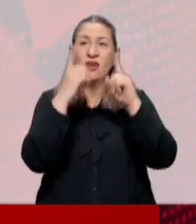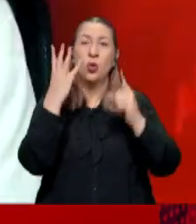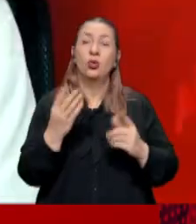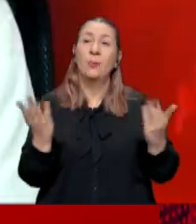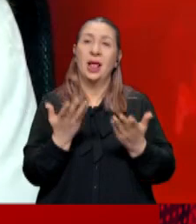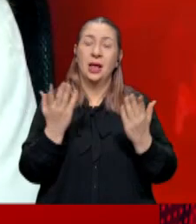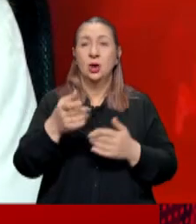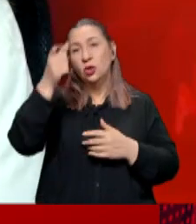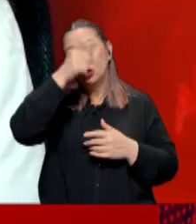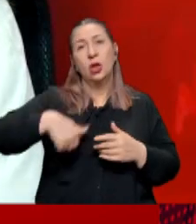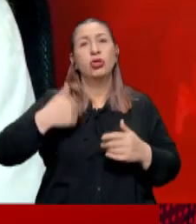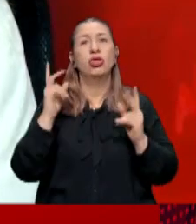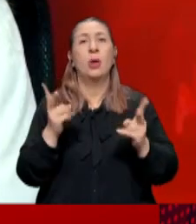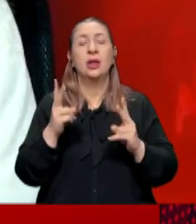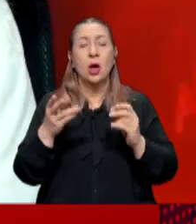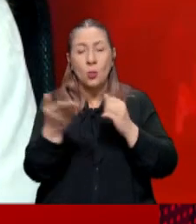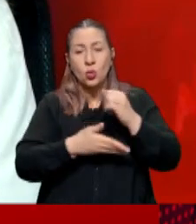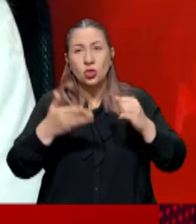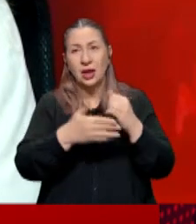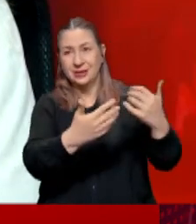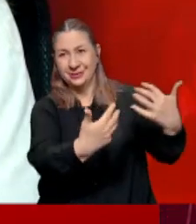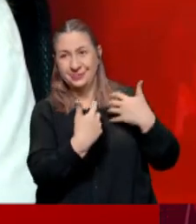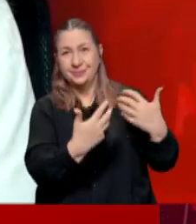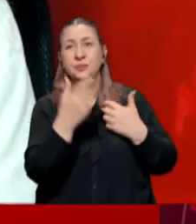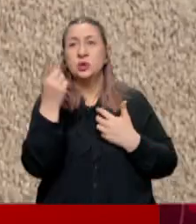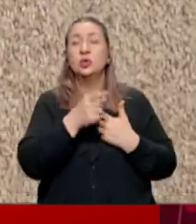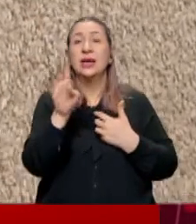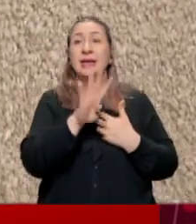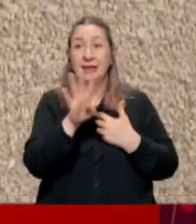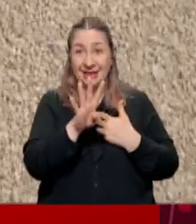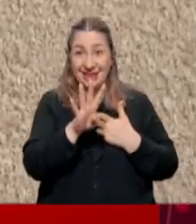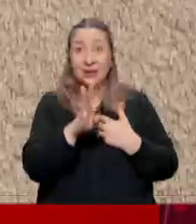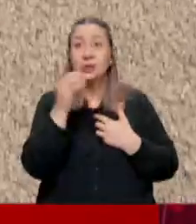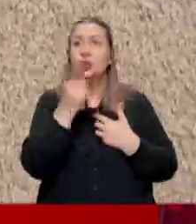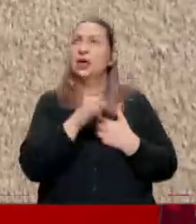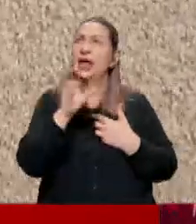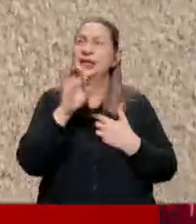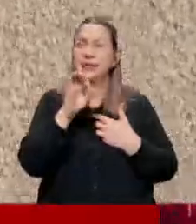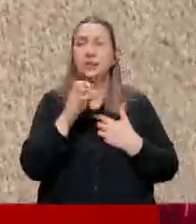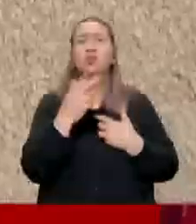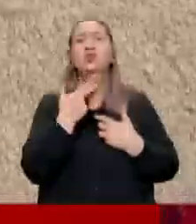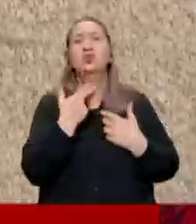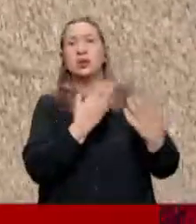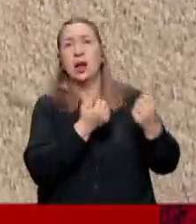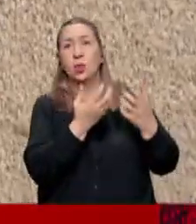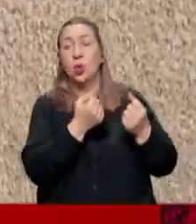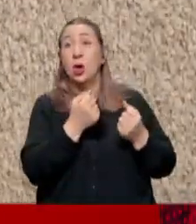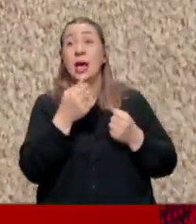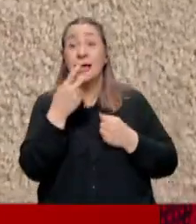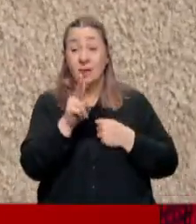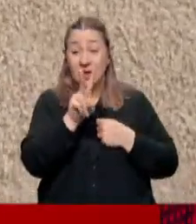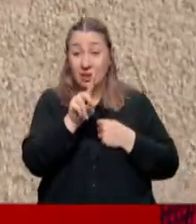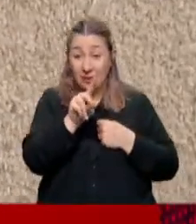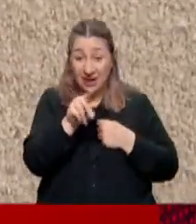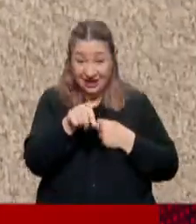bile. Türkiye normalde buğday ithalatının %40'ını, %50'sini Rusya'dan alıyordu. Ama